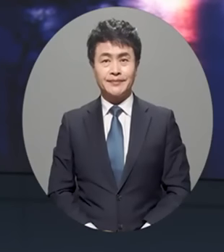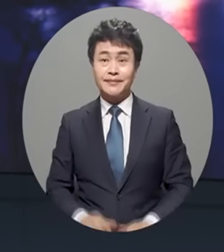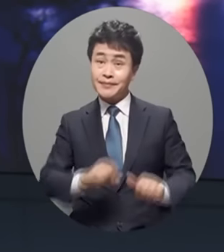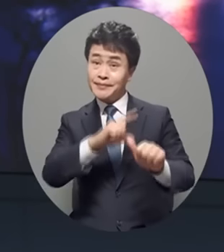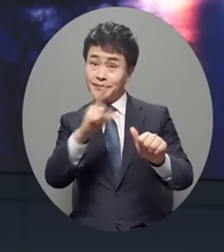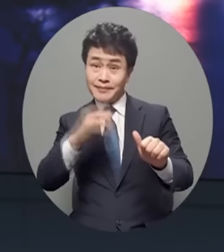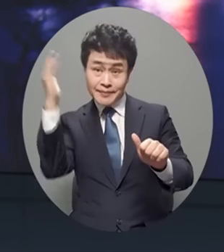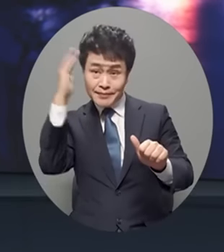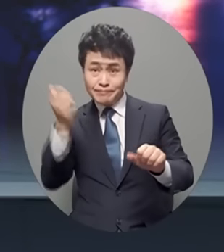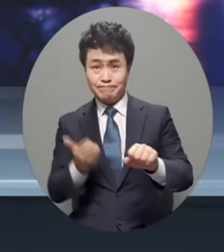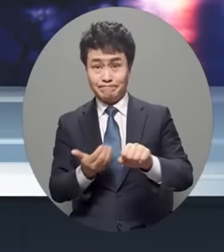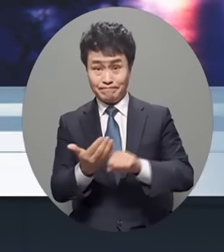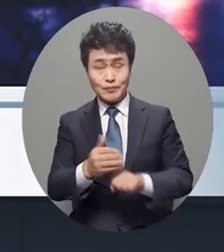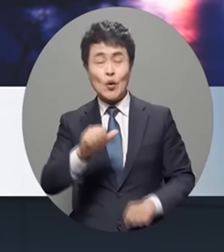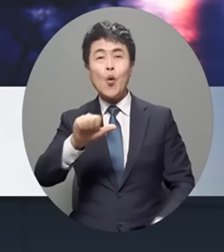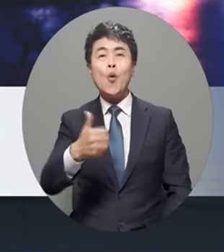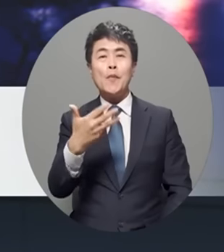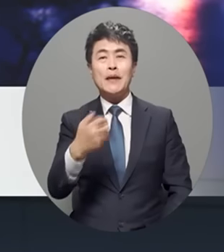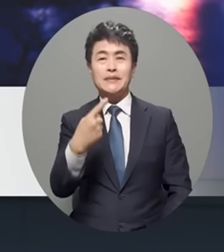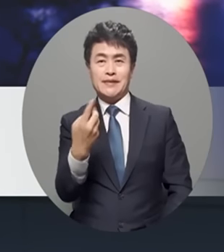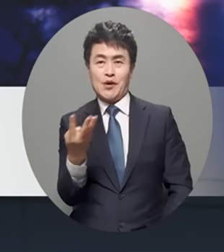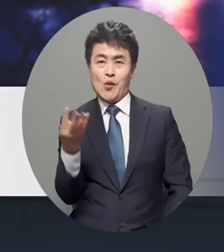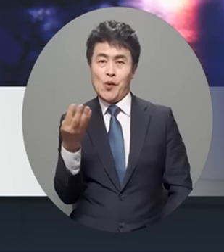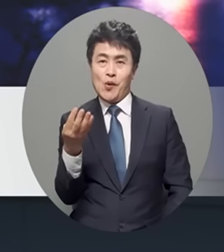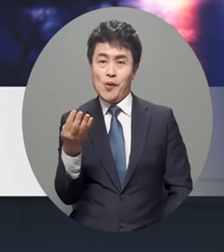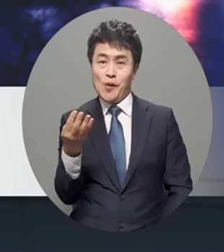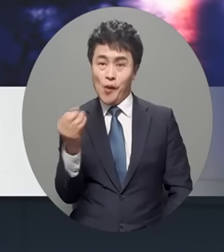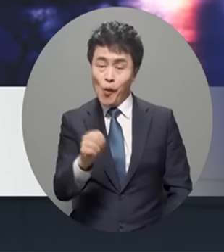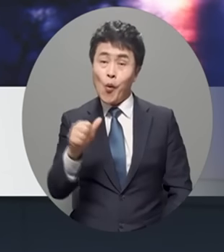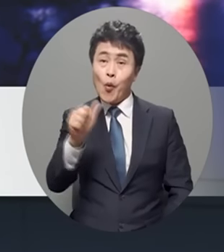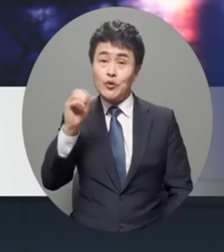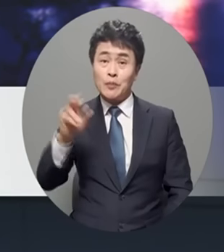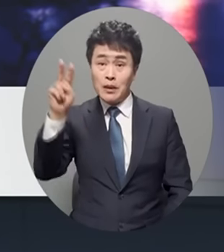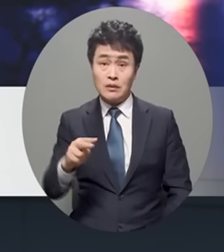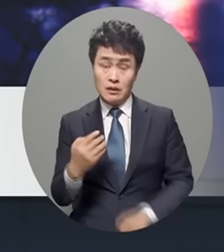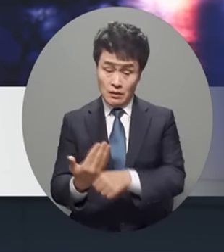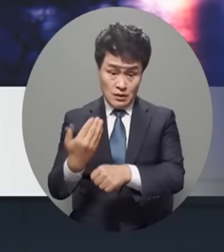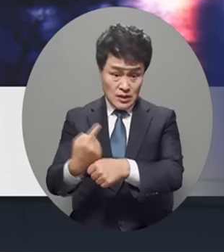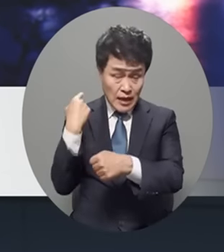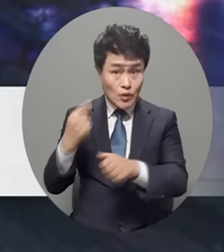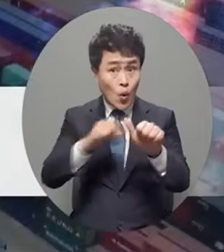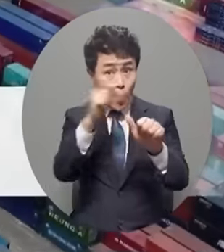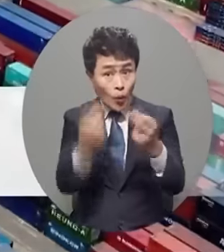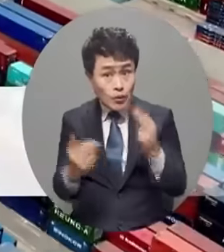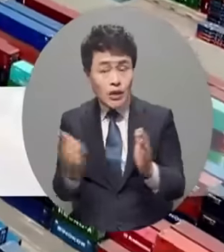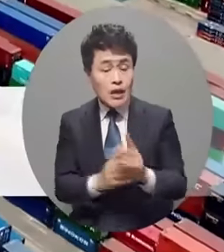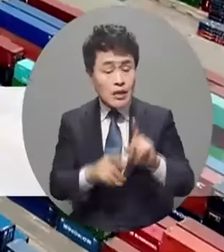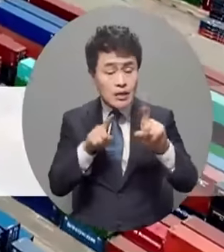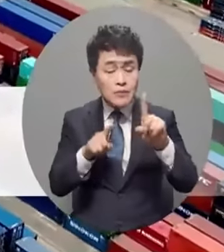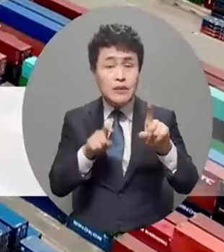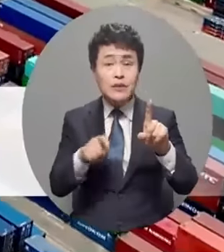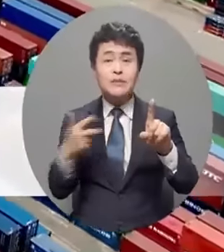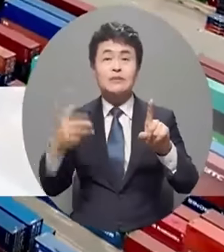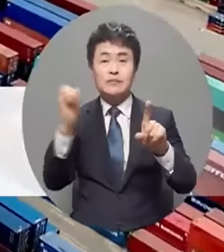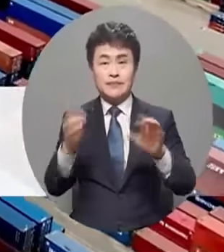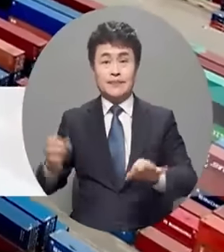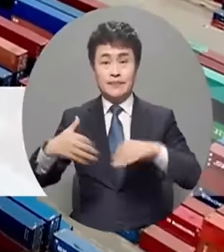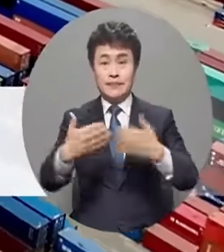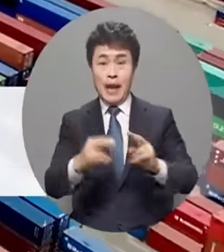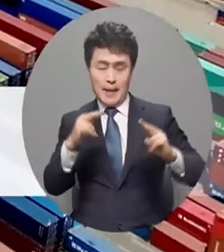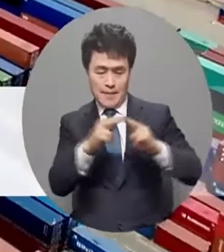5월 우리나라 수출액은 581억 5천만 달러로 지난해 5월 대비 11.7% 증가했습니다.